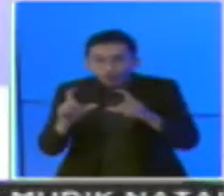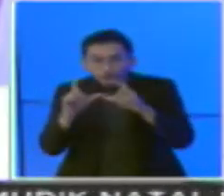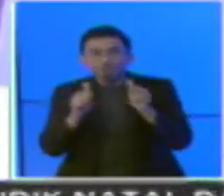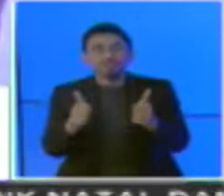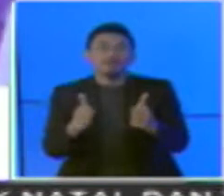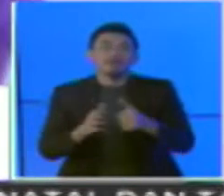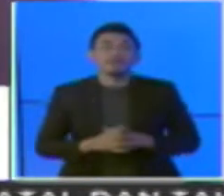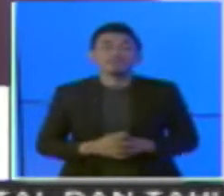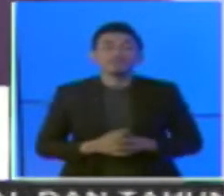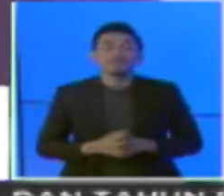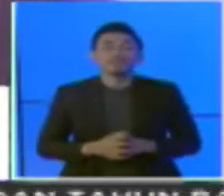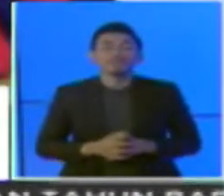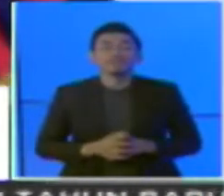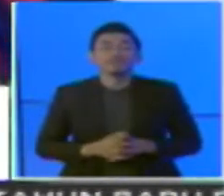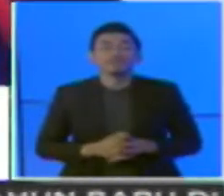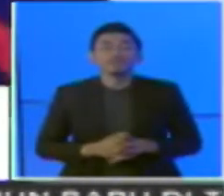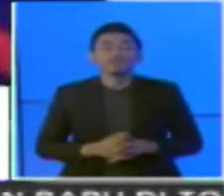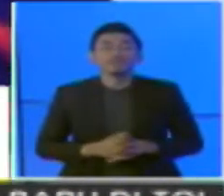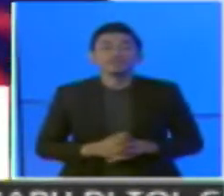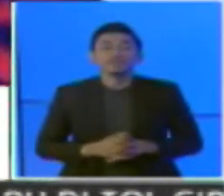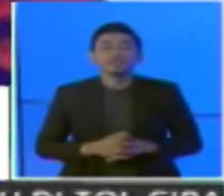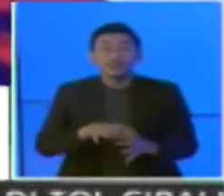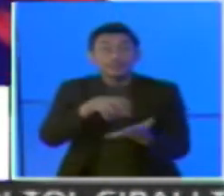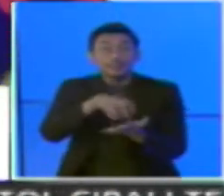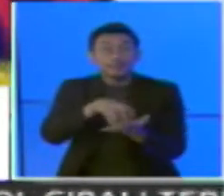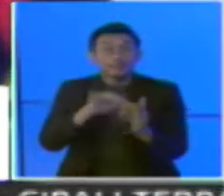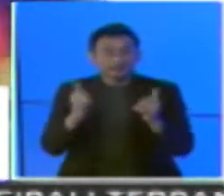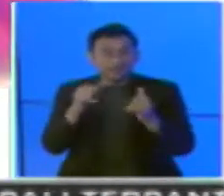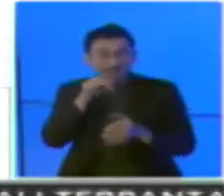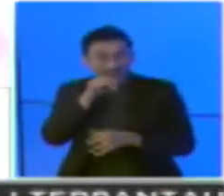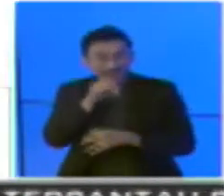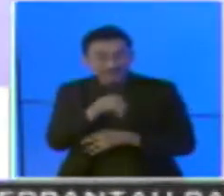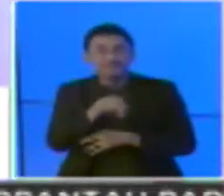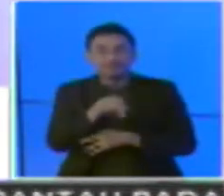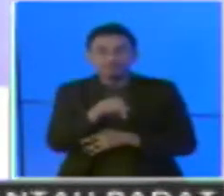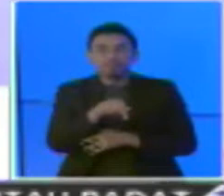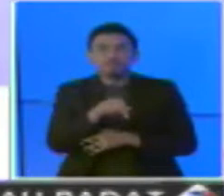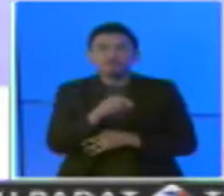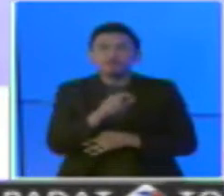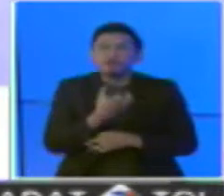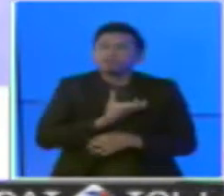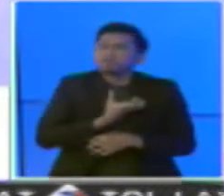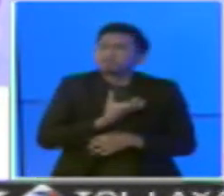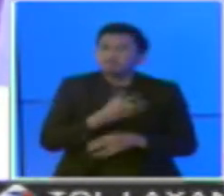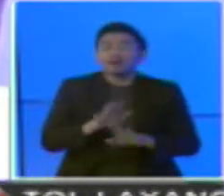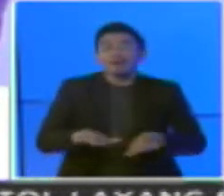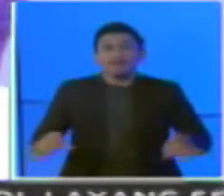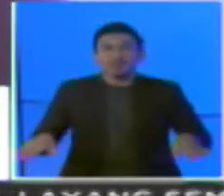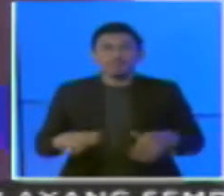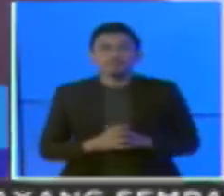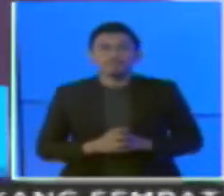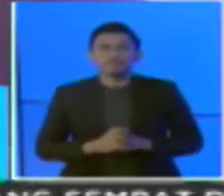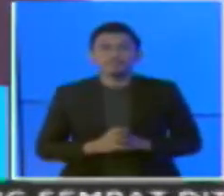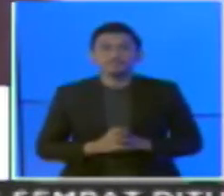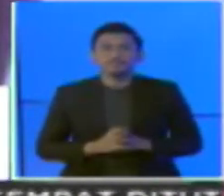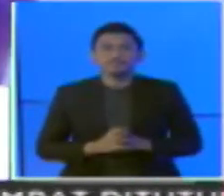Tak heran, wahana permainan ini menjadi destinasi favorit keluarga, terutama anak-anak. Salju gimana rasanya main salju?